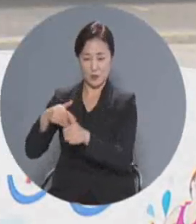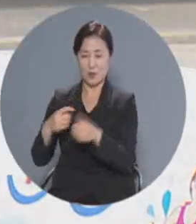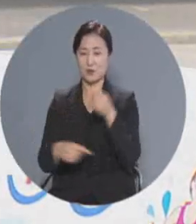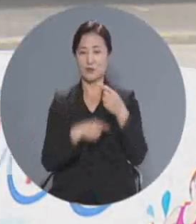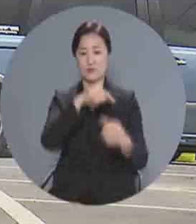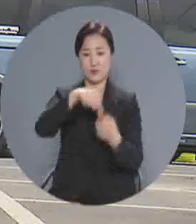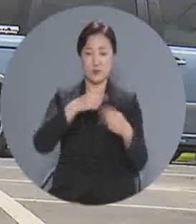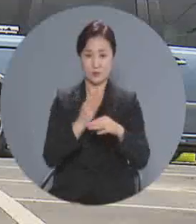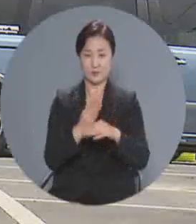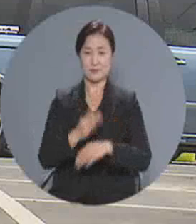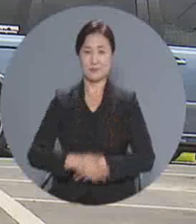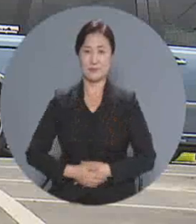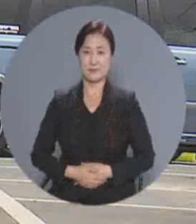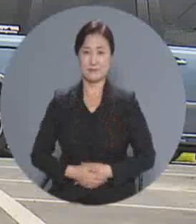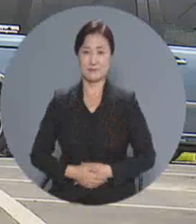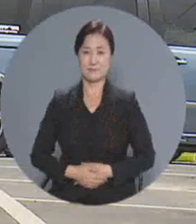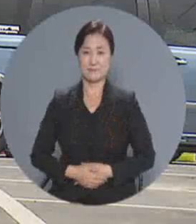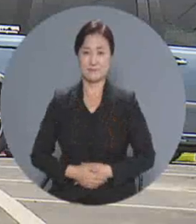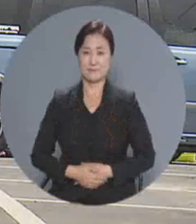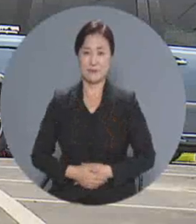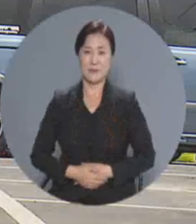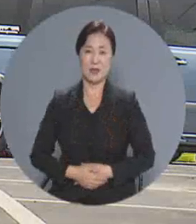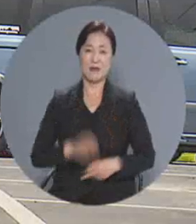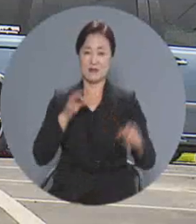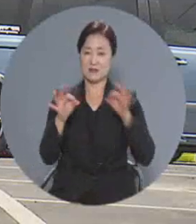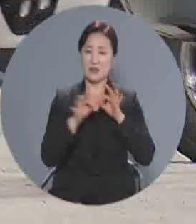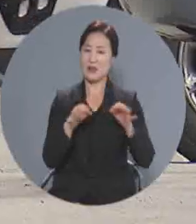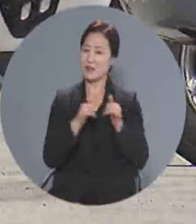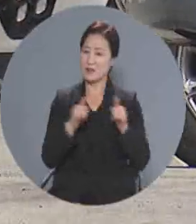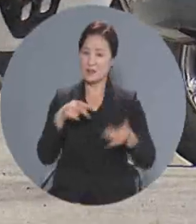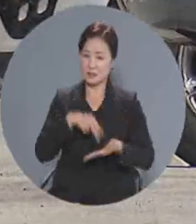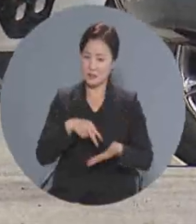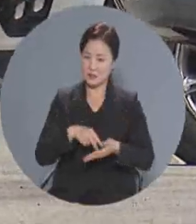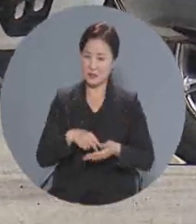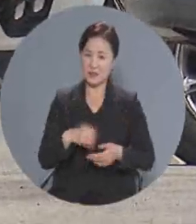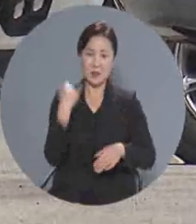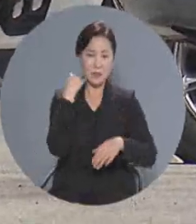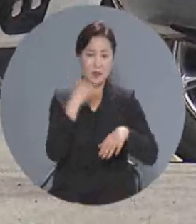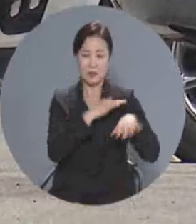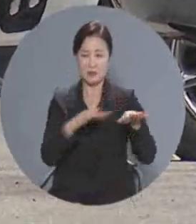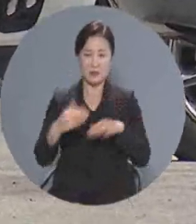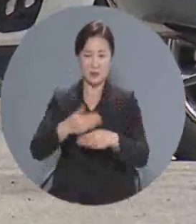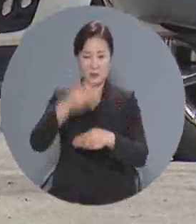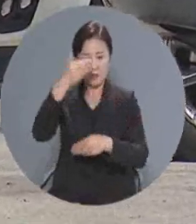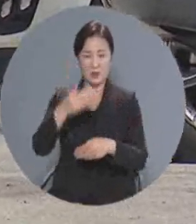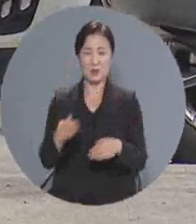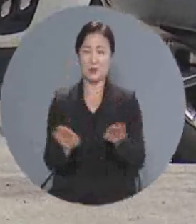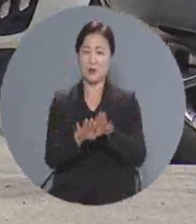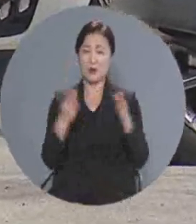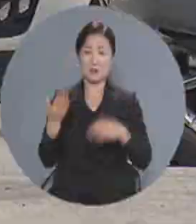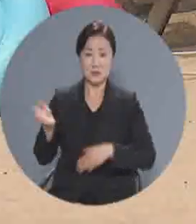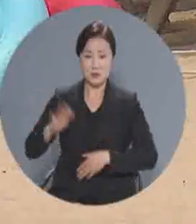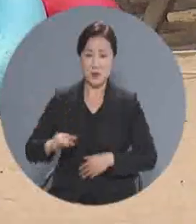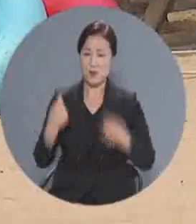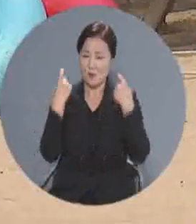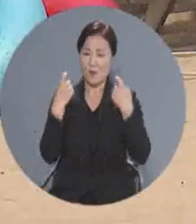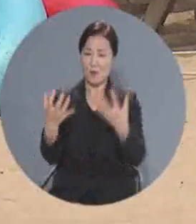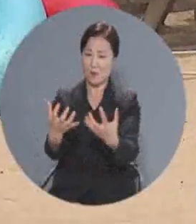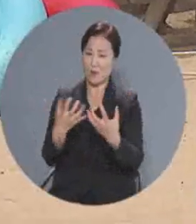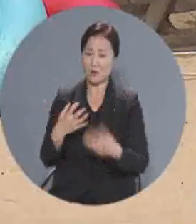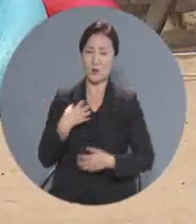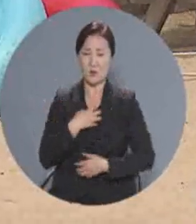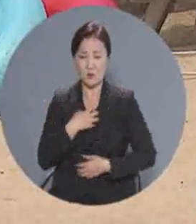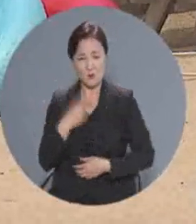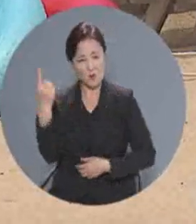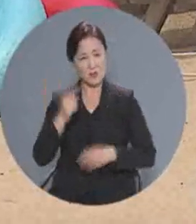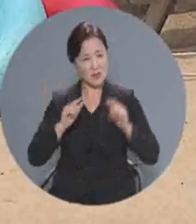있습니다. 상인들은 해수욕장 개장에 맞춰 문을 열었지만 피서객들이 많이 와도 걱정, 오지